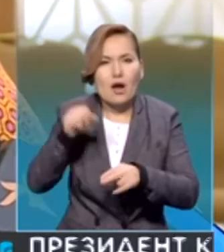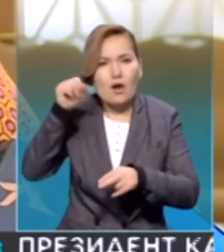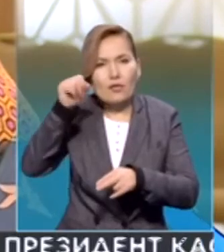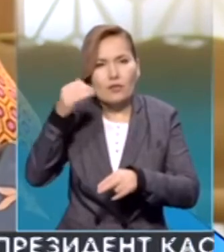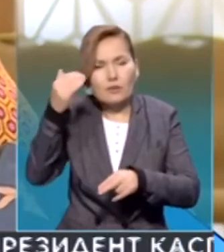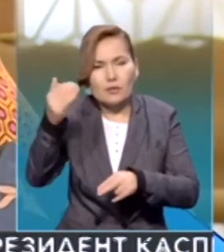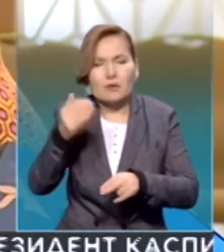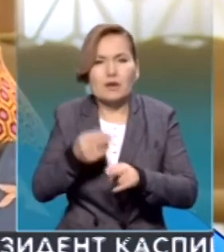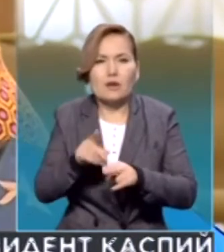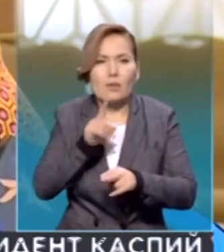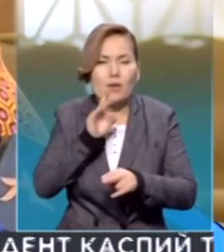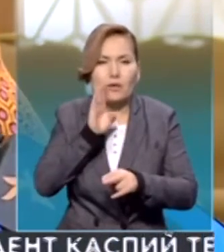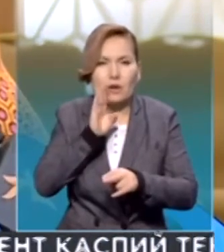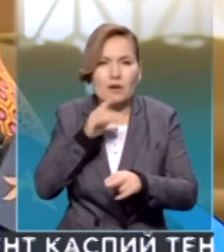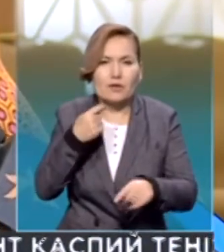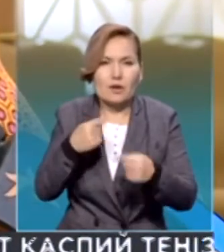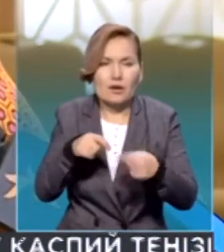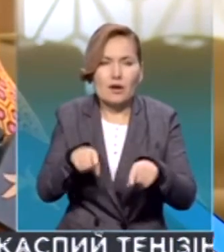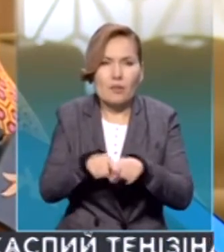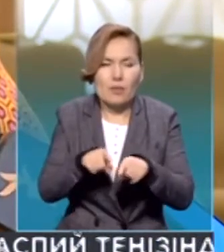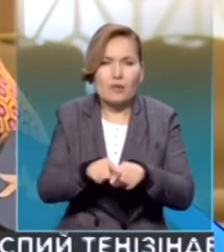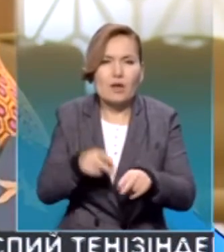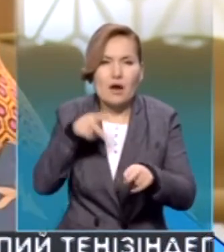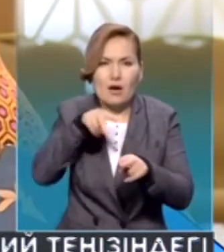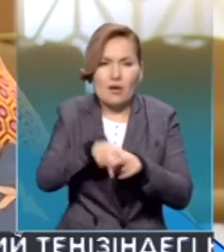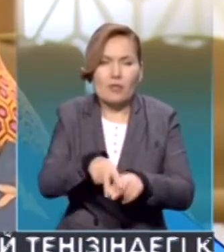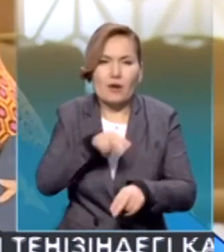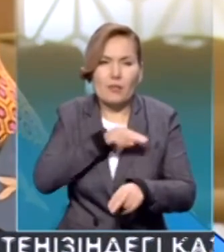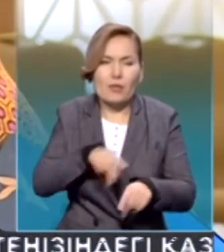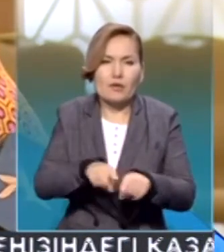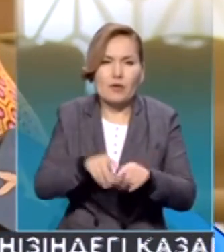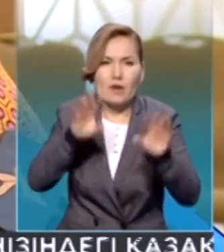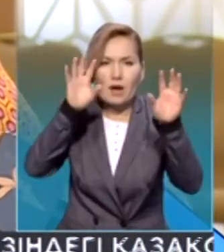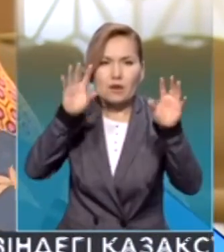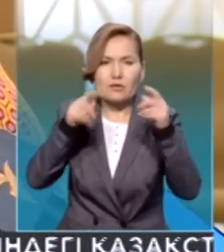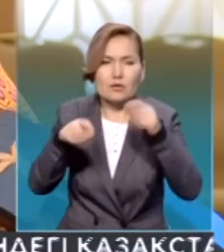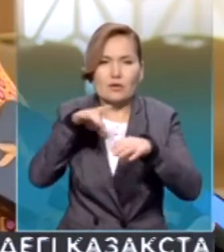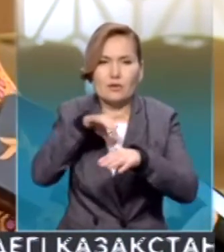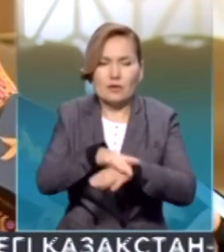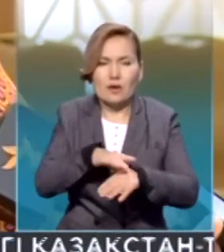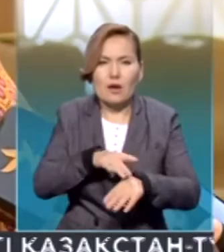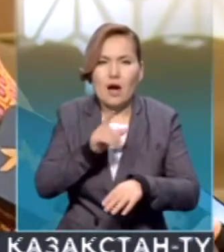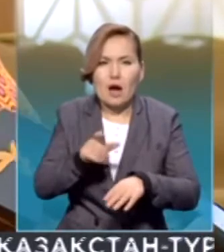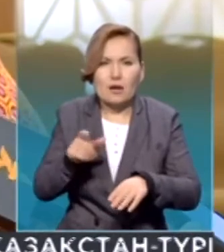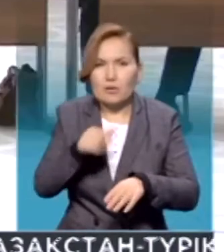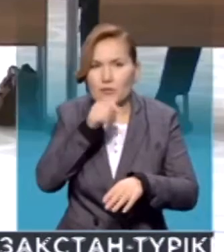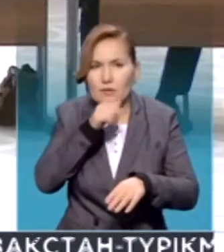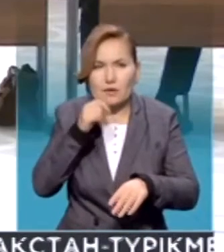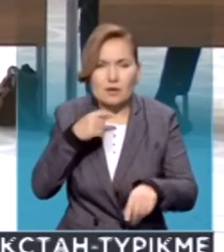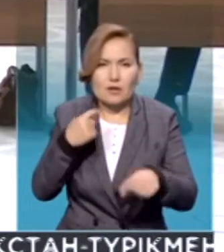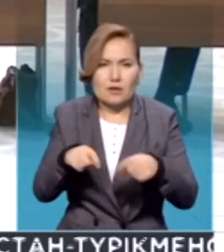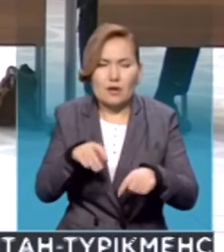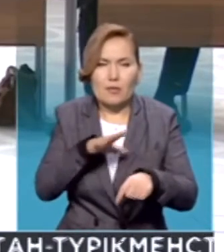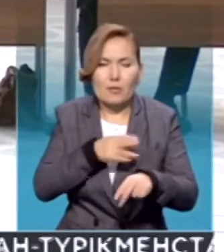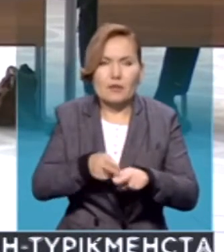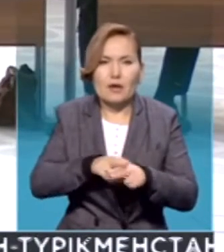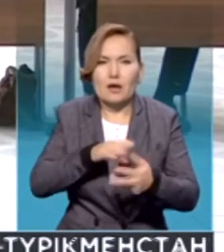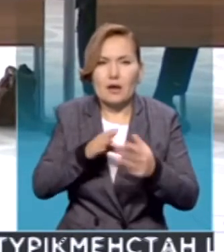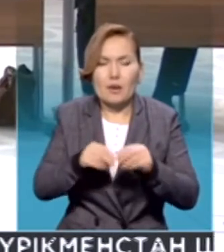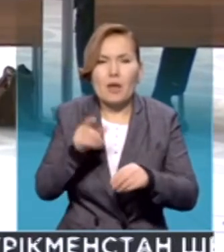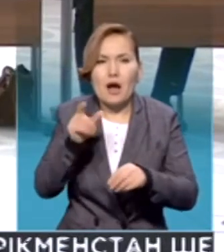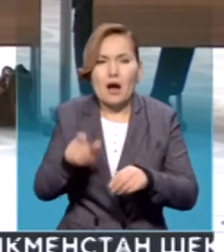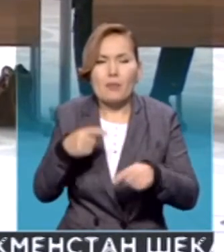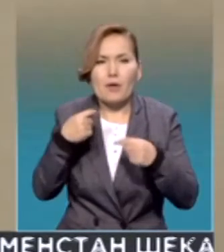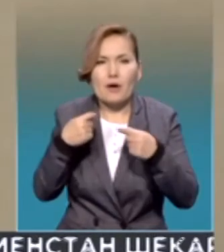болуы мүмкін. Осындай азаматтардың еңбегін қанау да халықаралық шарттар бойынша адам саудасына теңестірілген. Ішкі істер министрлігі адам